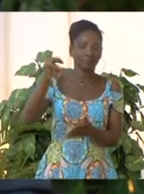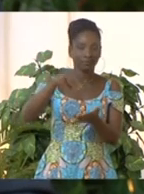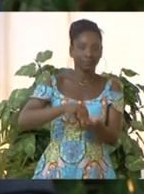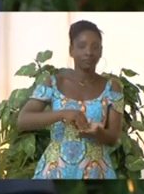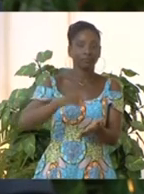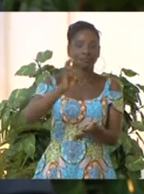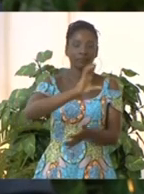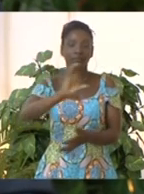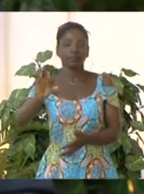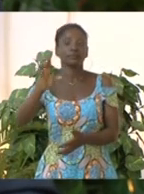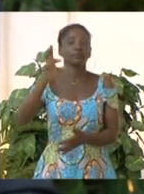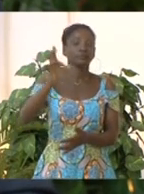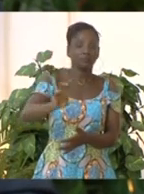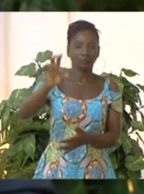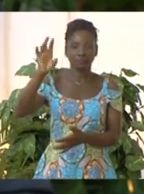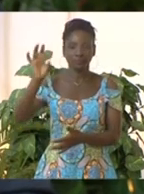Personnel d'astreinte,